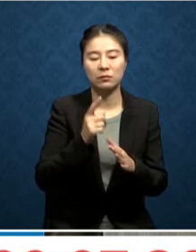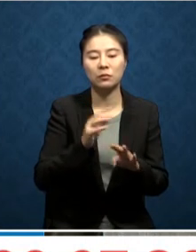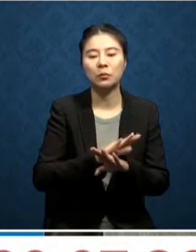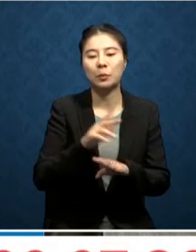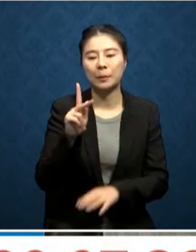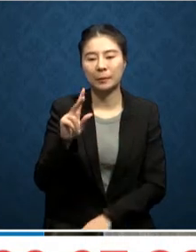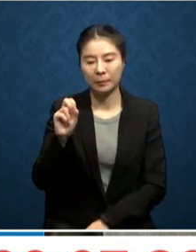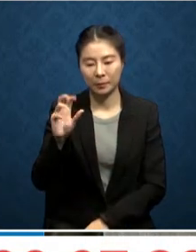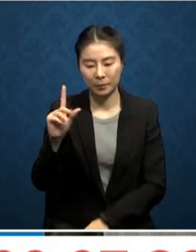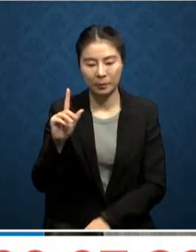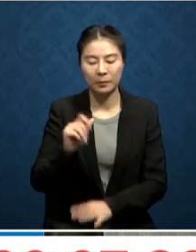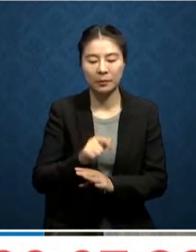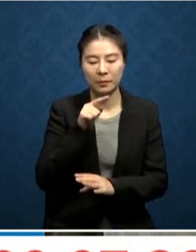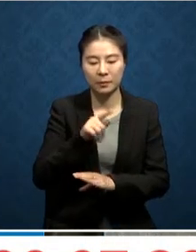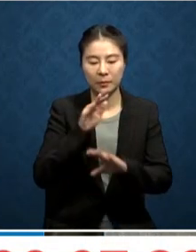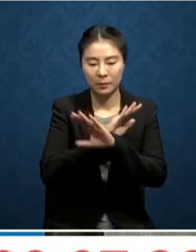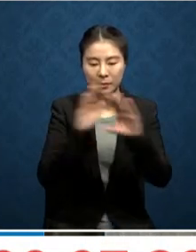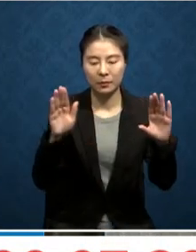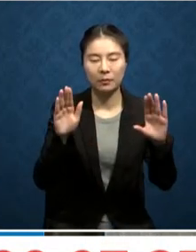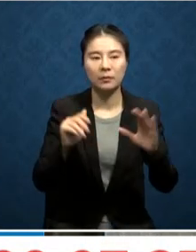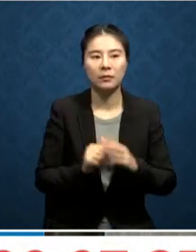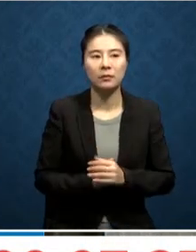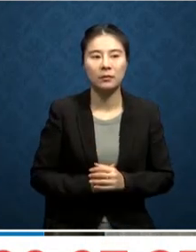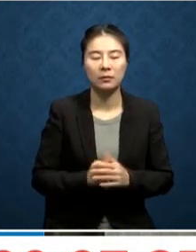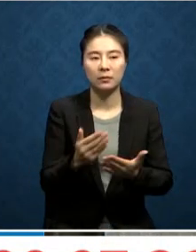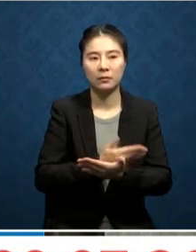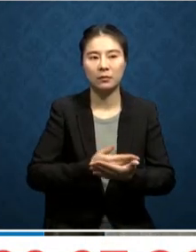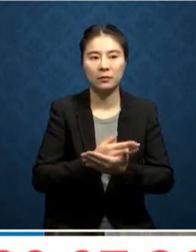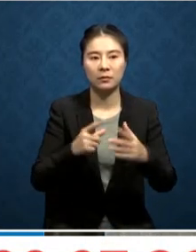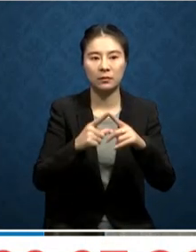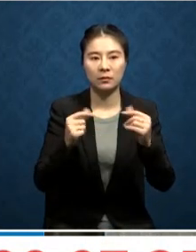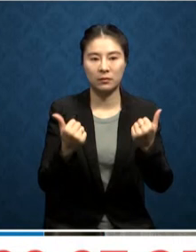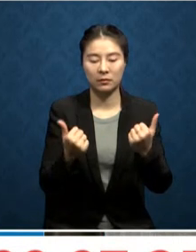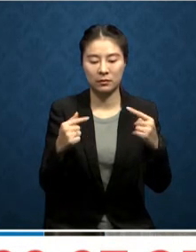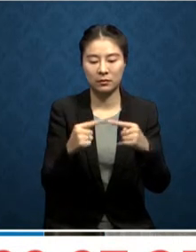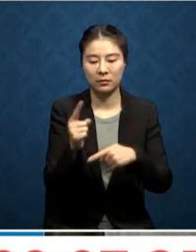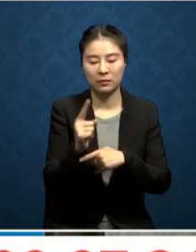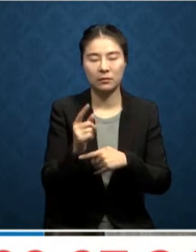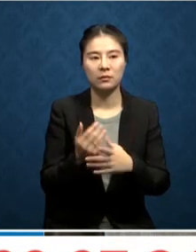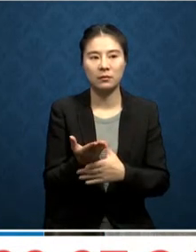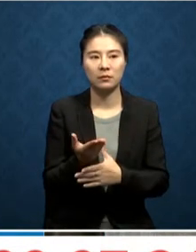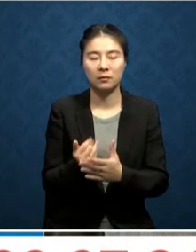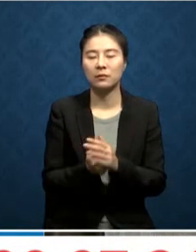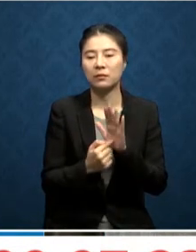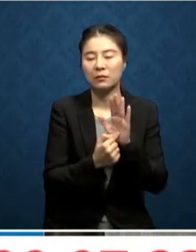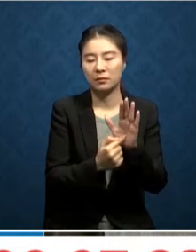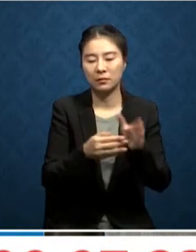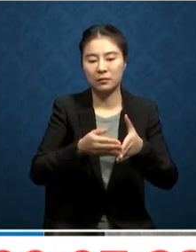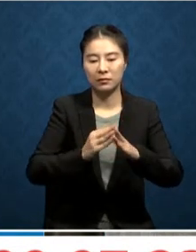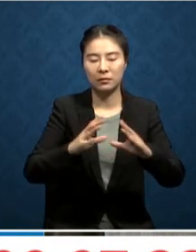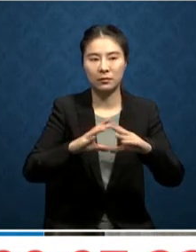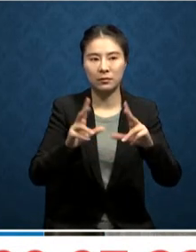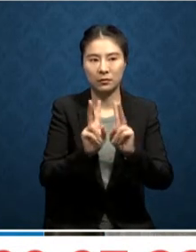คำสั่งนี้นะครับเพราะฉะนั้นในการพิจารณาเรื่องนี้เพื่อไม่ให้เสียเวลานะครับผมขอเสนอตั้งคณะกรร